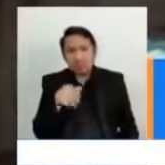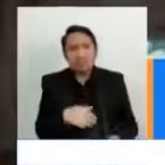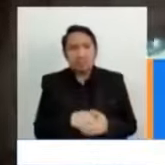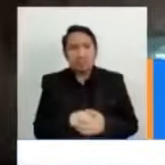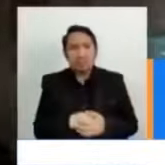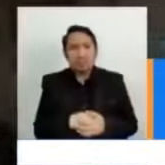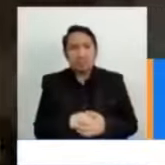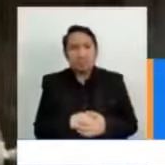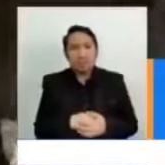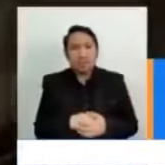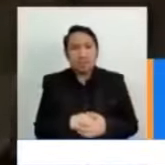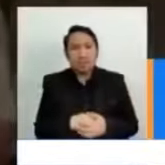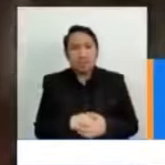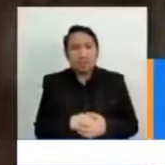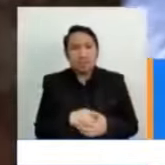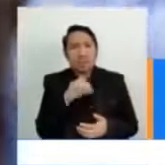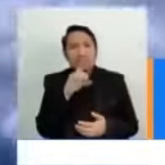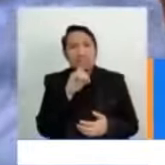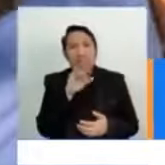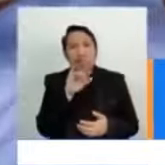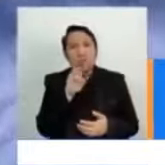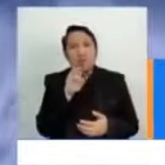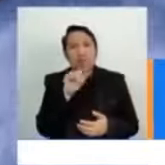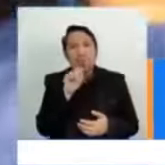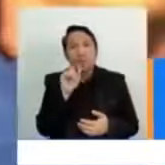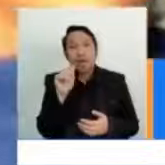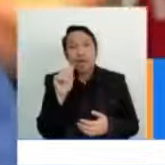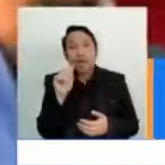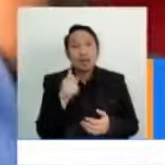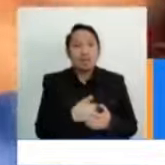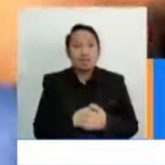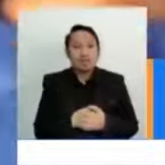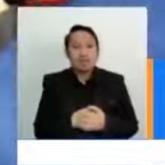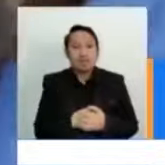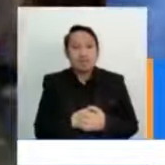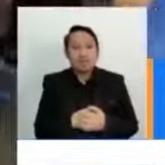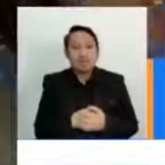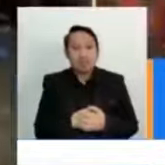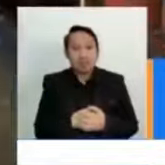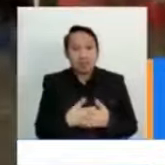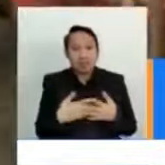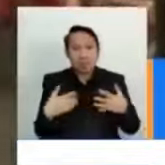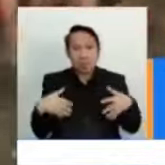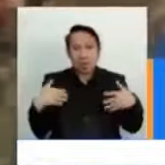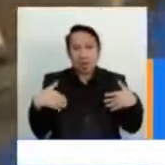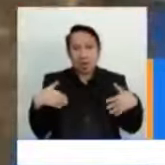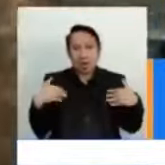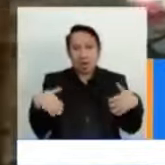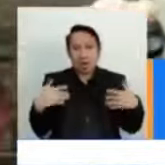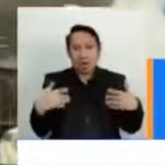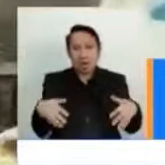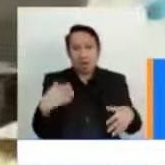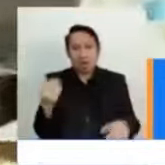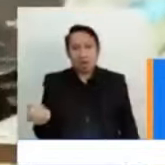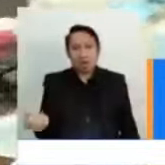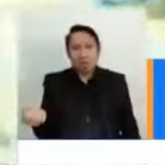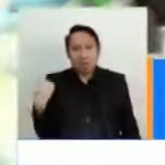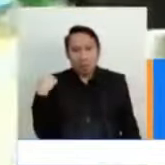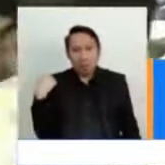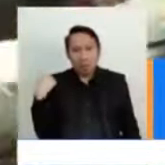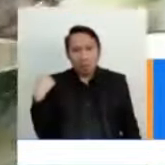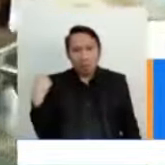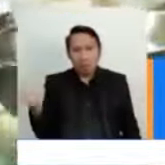malaman eh. Diwata! Diwata! Ay, ayo! Ay, grabe naman yan. Kamusta naman sa